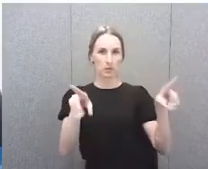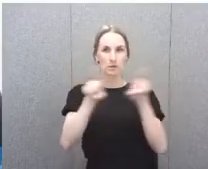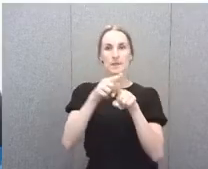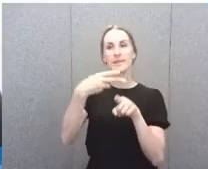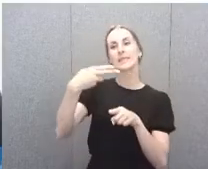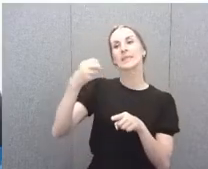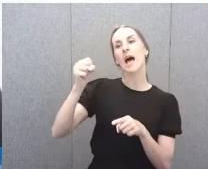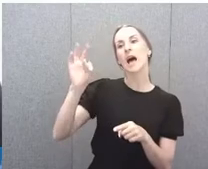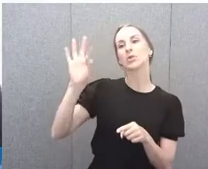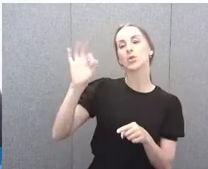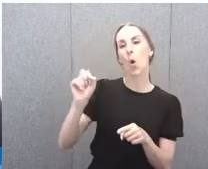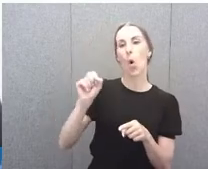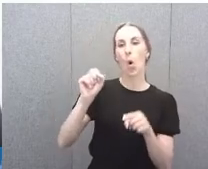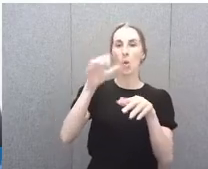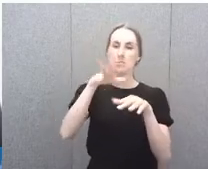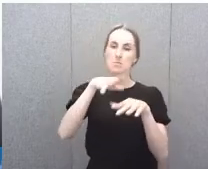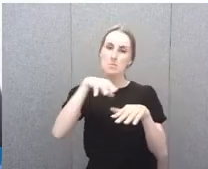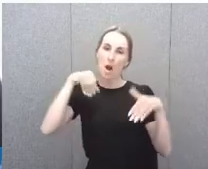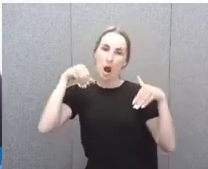и также